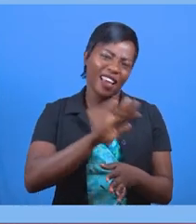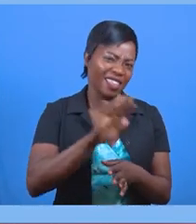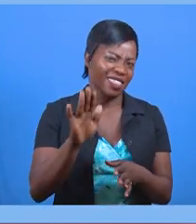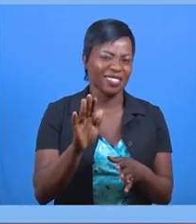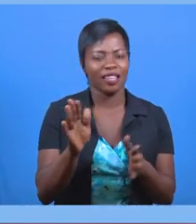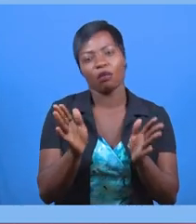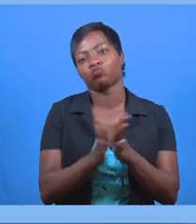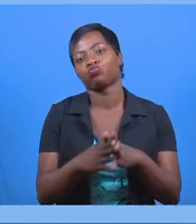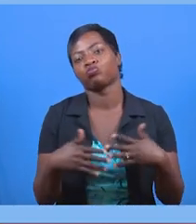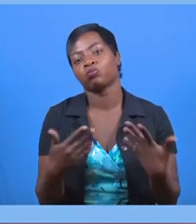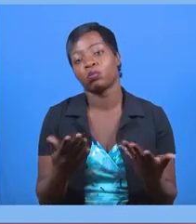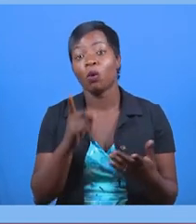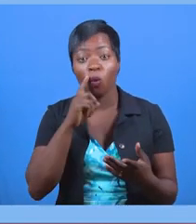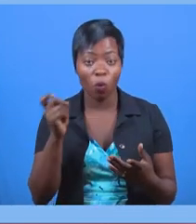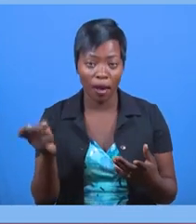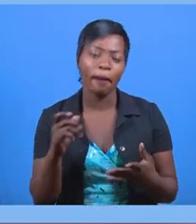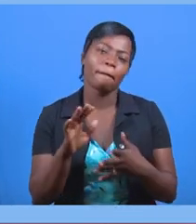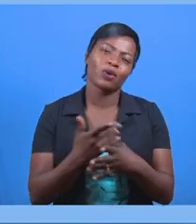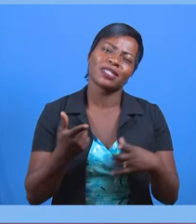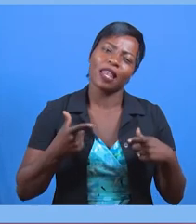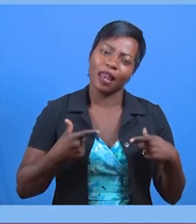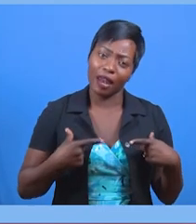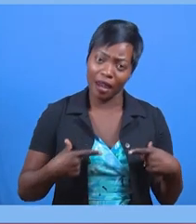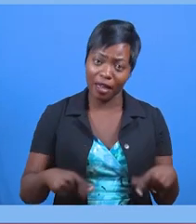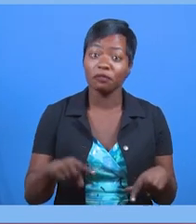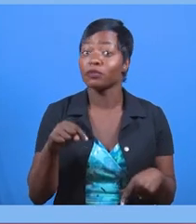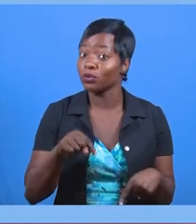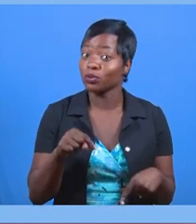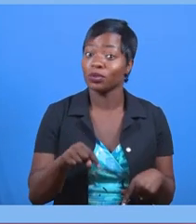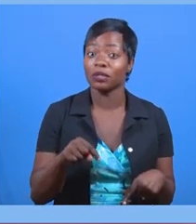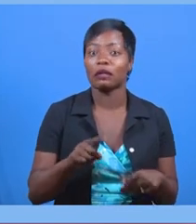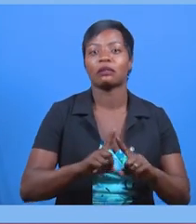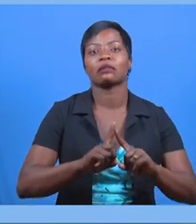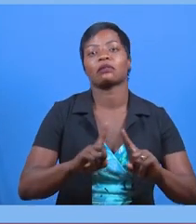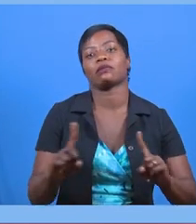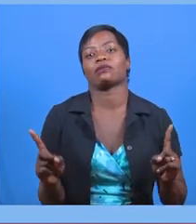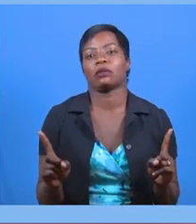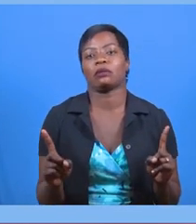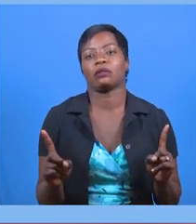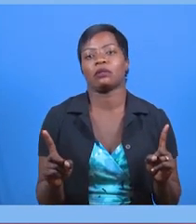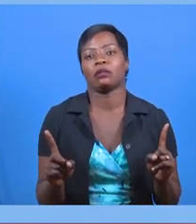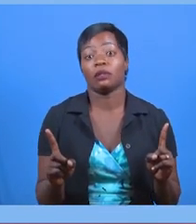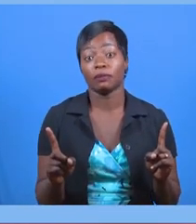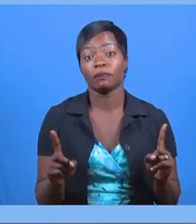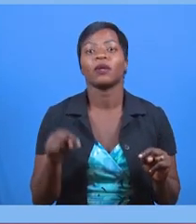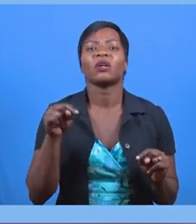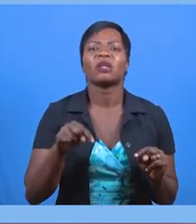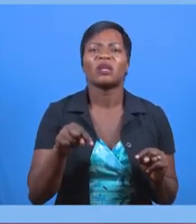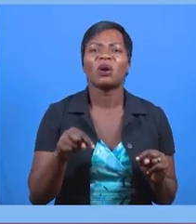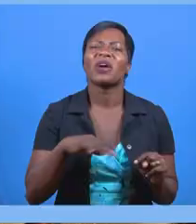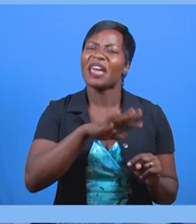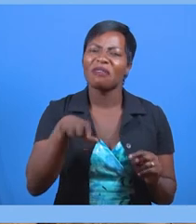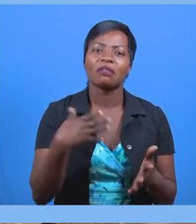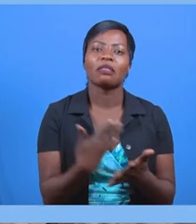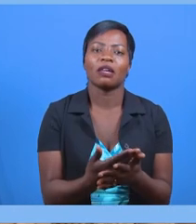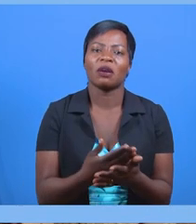kazhinji hakuna, nenyaya yekuti mararamiro aakuitwa mazuva ano asiyana, nokuti iye zvino zvese zvaakuitwa zvaakuda